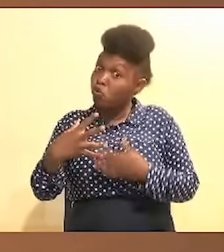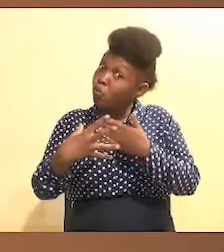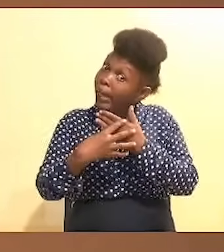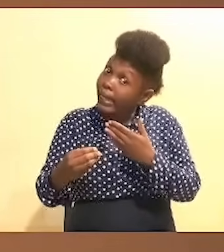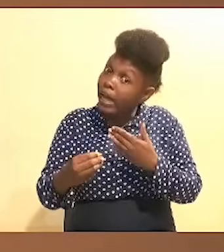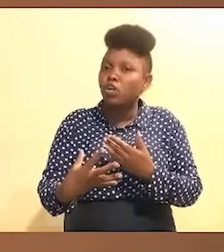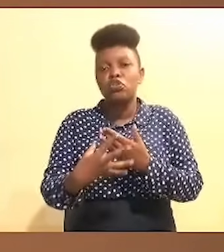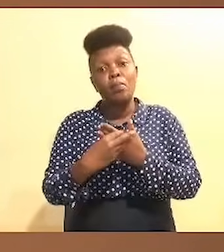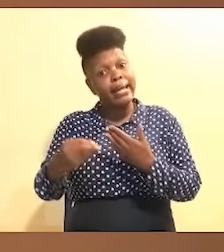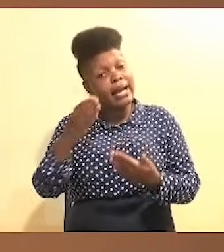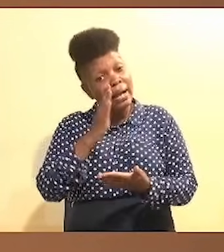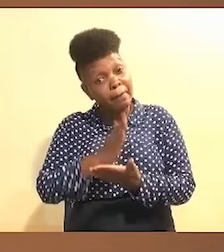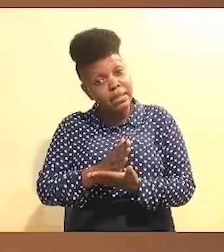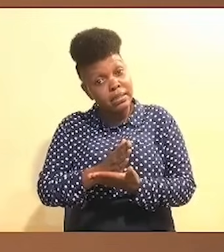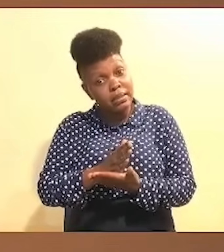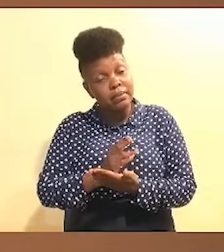Hii tumeiga kabisa.